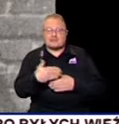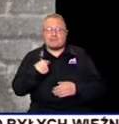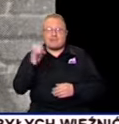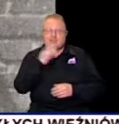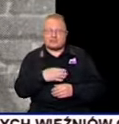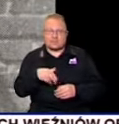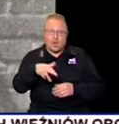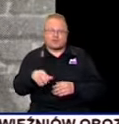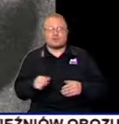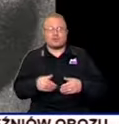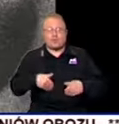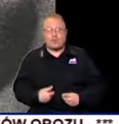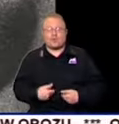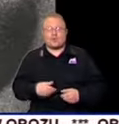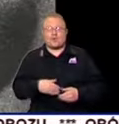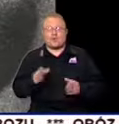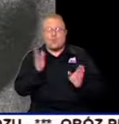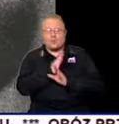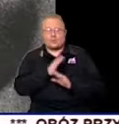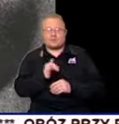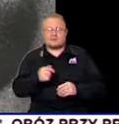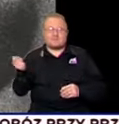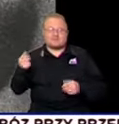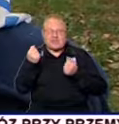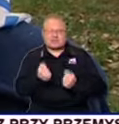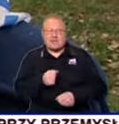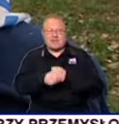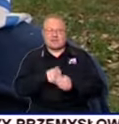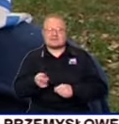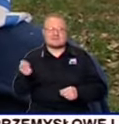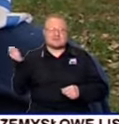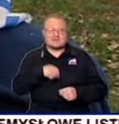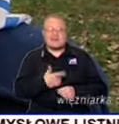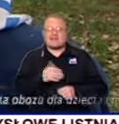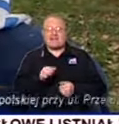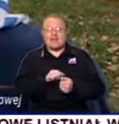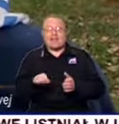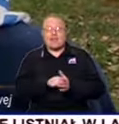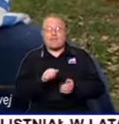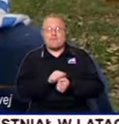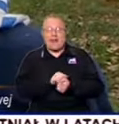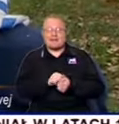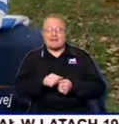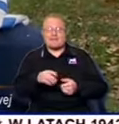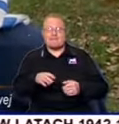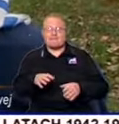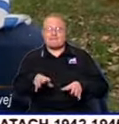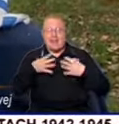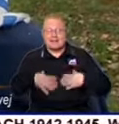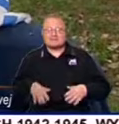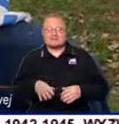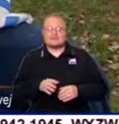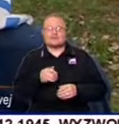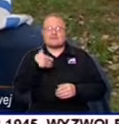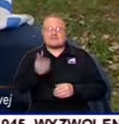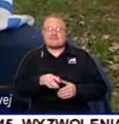dochodził głód, chłód, ciężka praca i bicie. A za niedopranie bielizny dostawało się